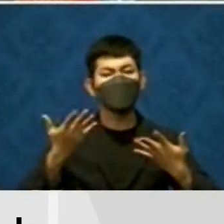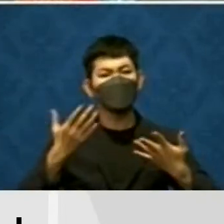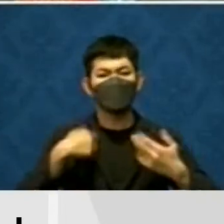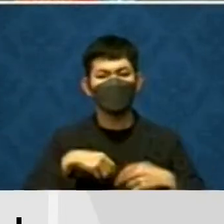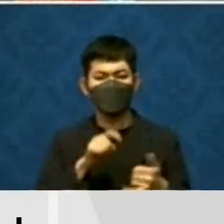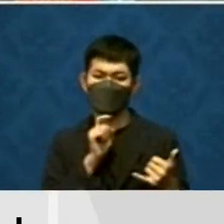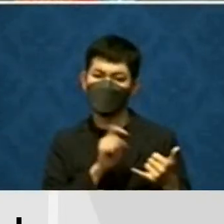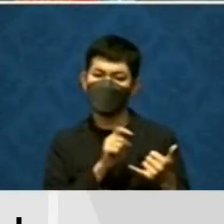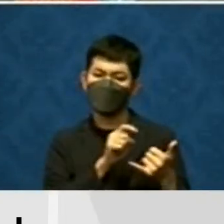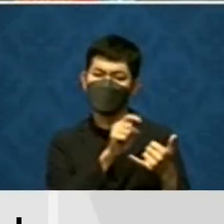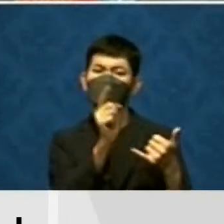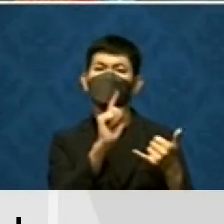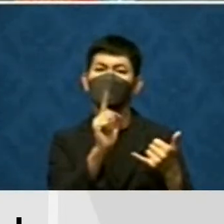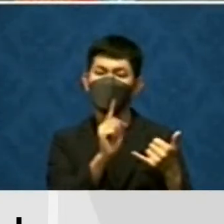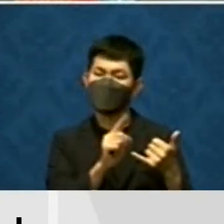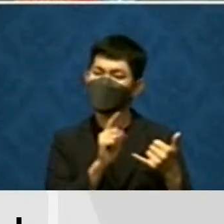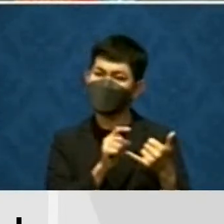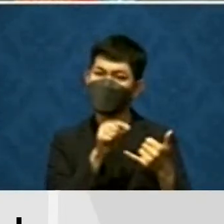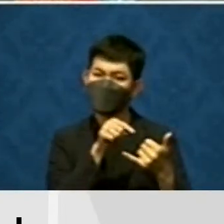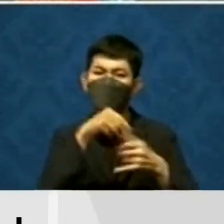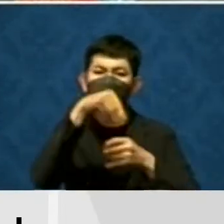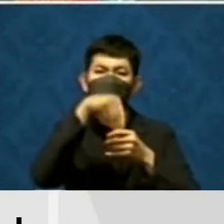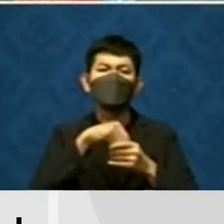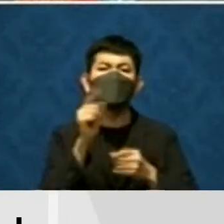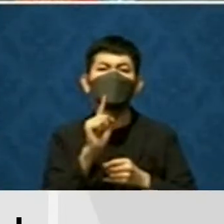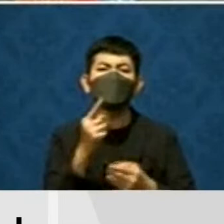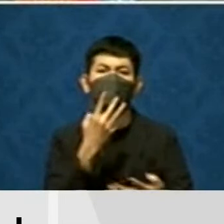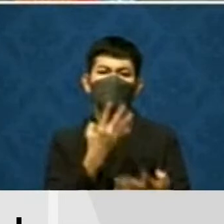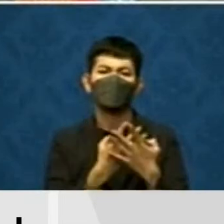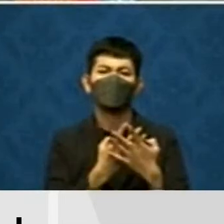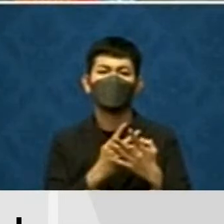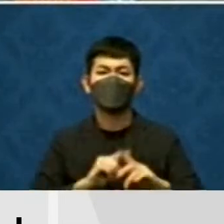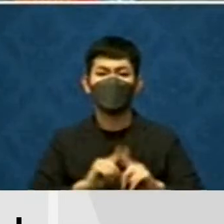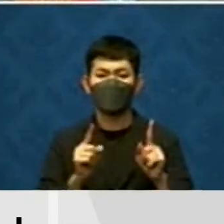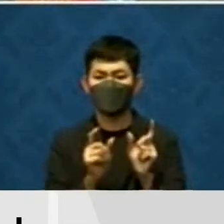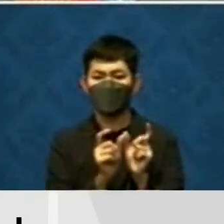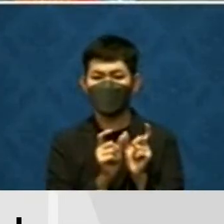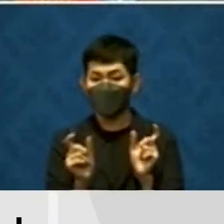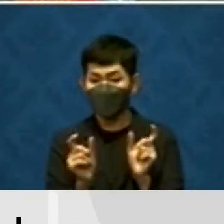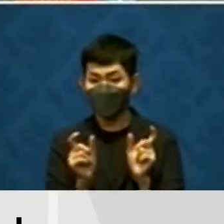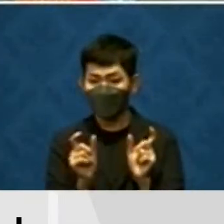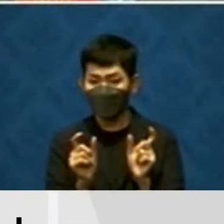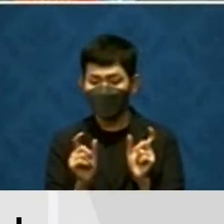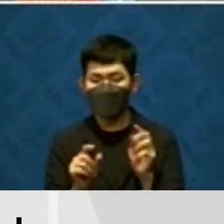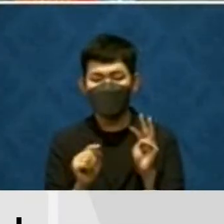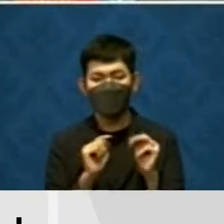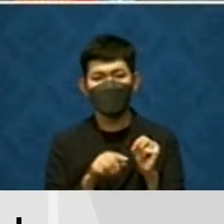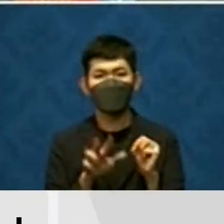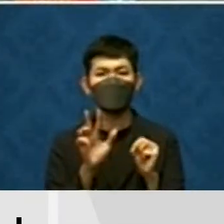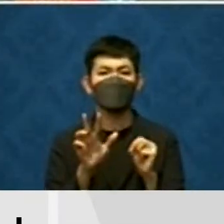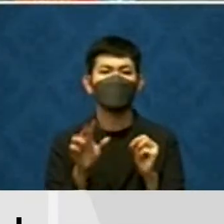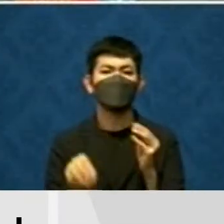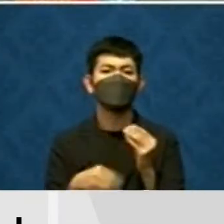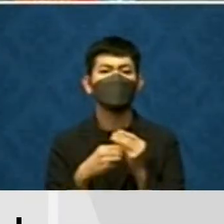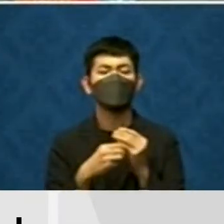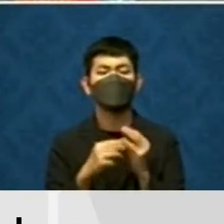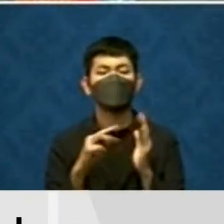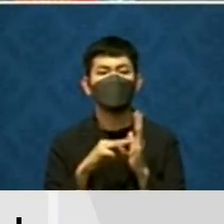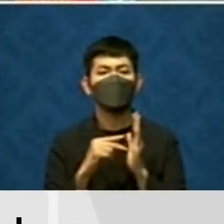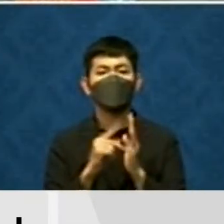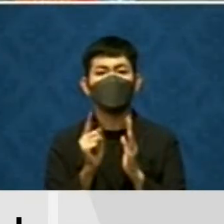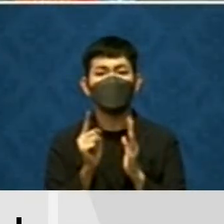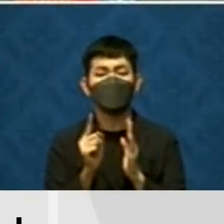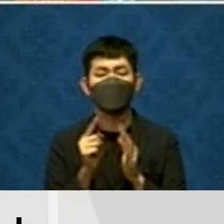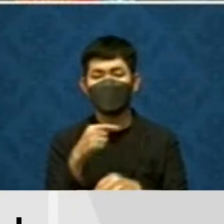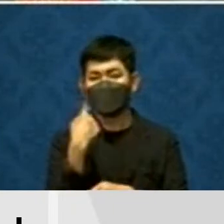าเข่าขยวดขย่าขวดเดี๋ยวเขาลืมเขย่าขวดก่อนกินยา ลืมเขย่าขวดก่อนกินยา เดี๋ยวผมจะอ่านให้มันถูกไง นึกว่าตัวเองเป็น